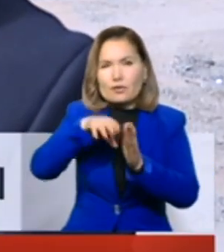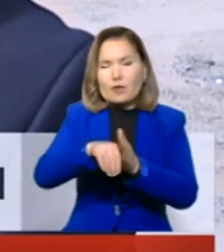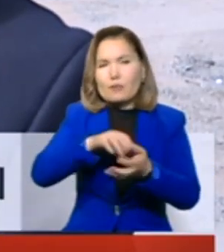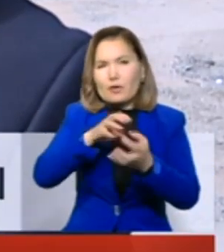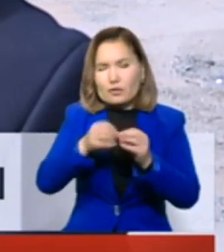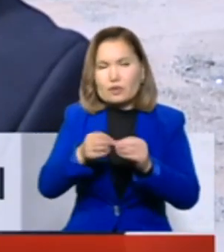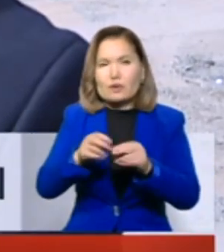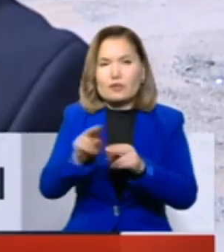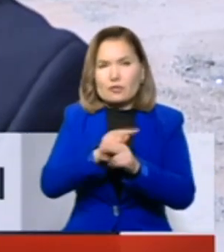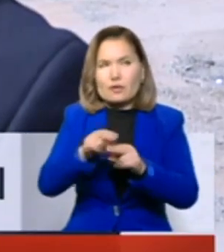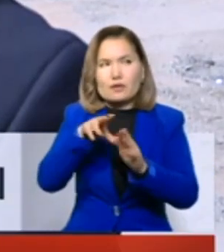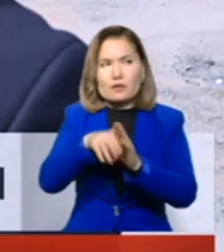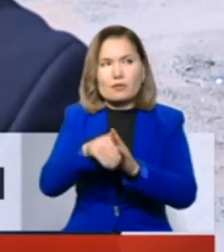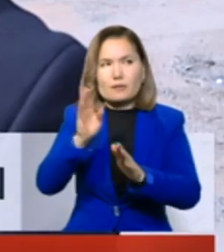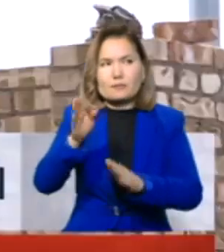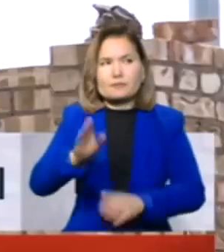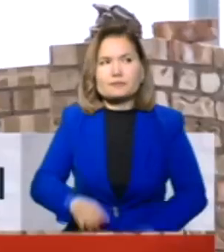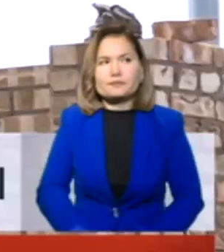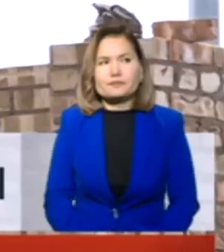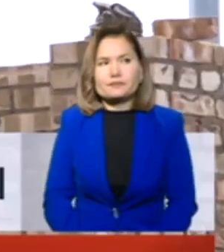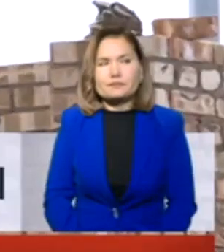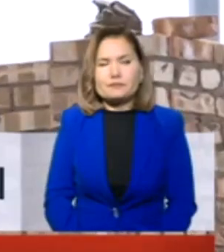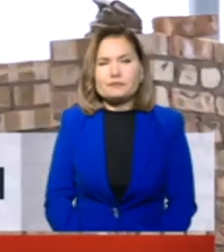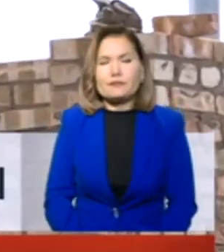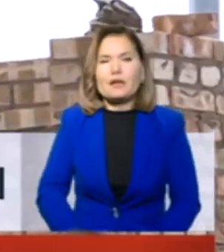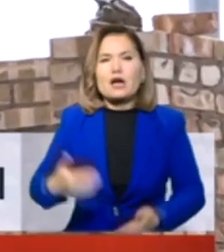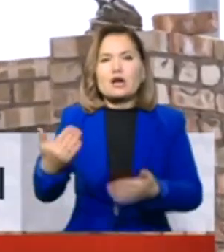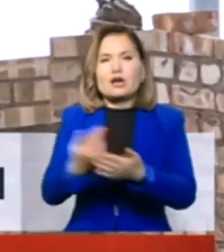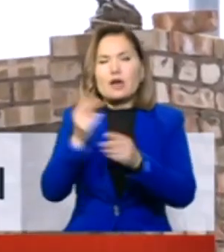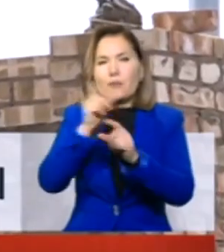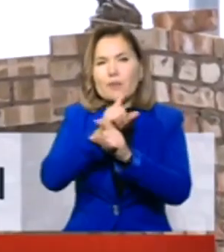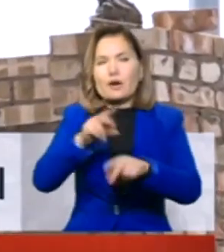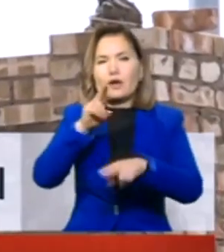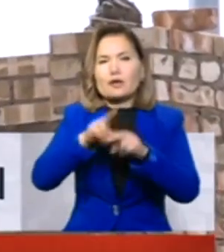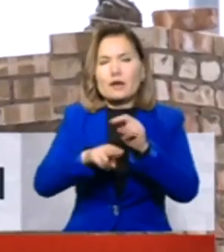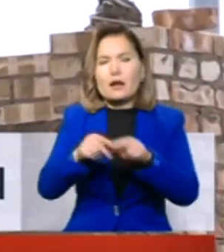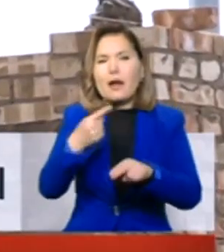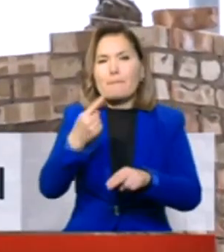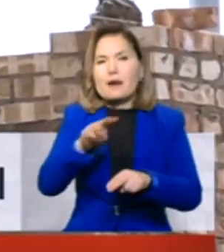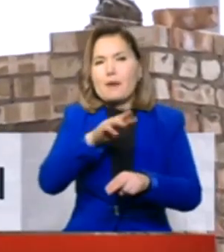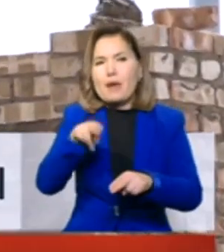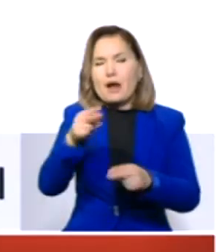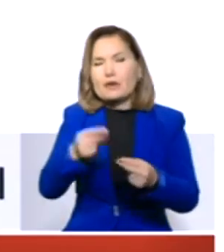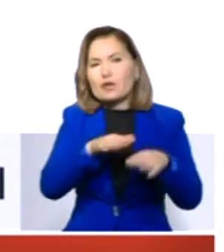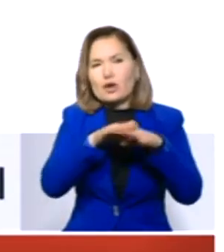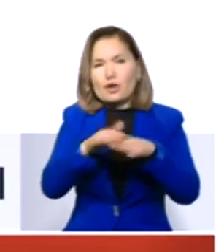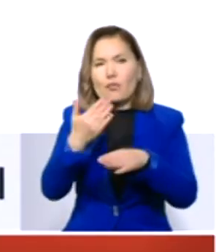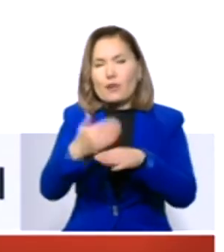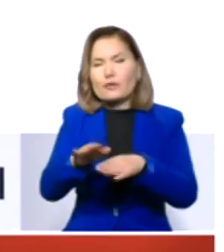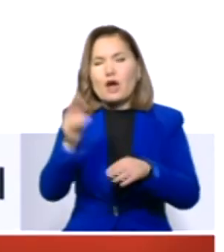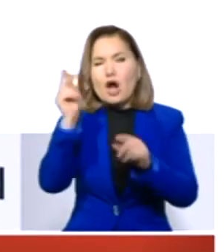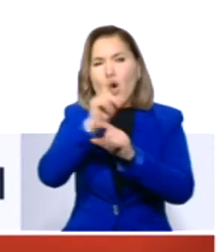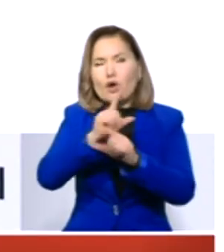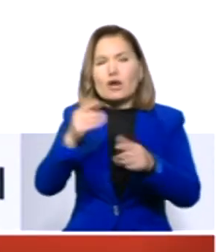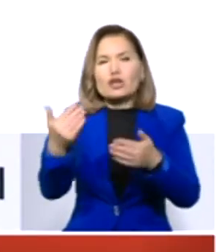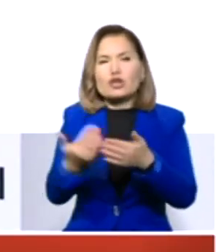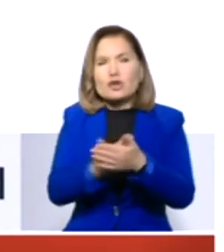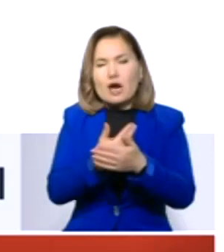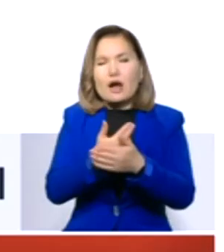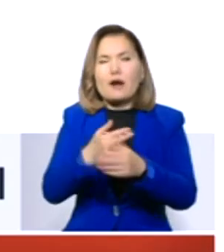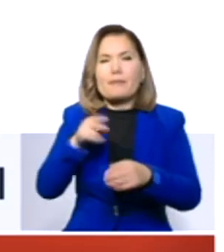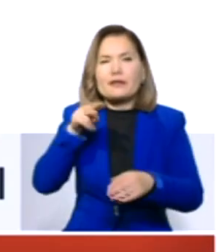не байланысты кішкене тоқтаулар болды. Жаңа мектептің құрылысына 1 миллиардтан аса қаражат бөлінген. Оқушылар жаңа